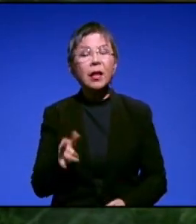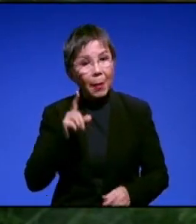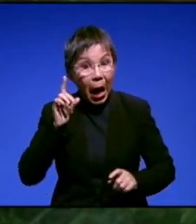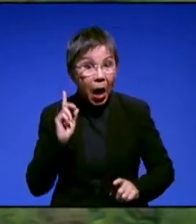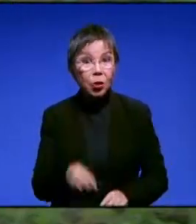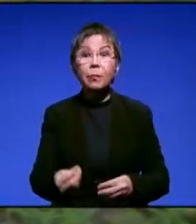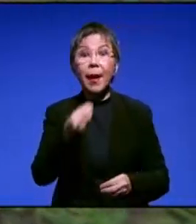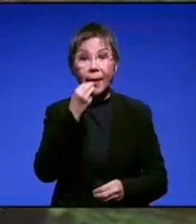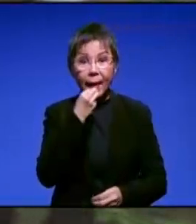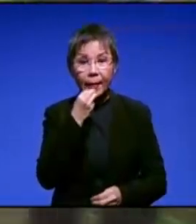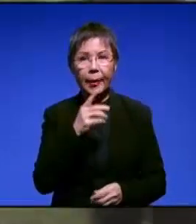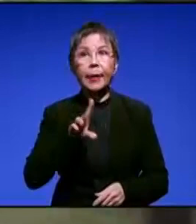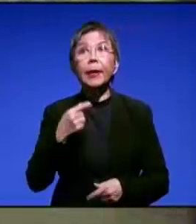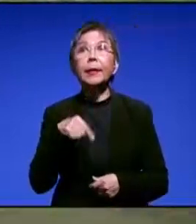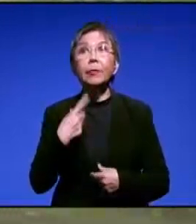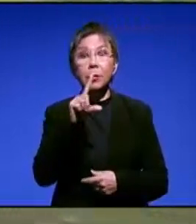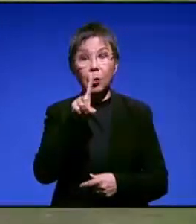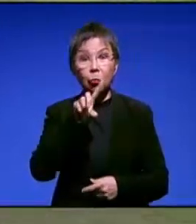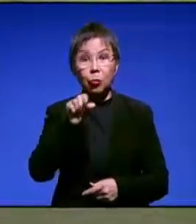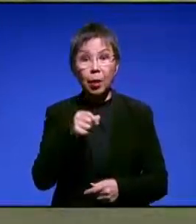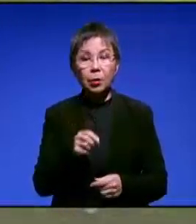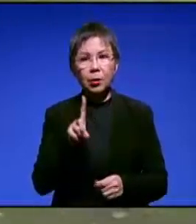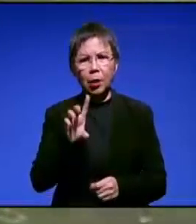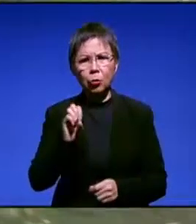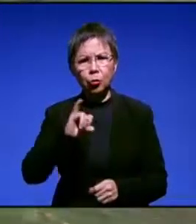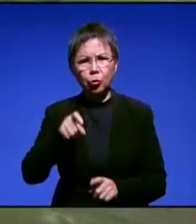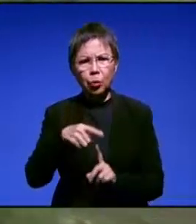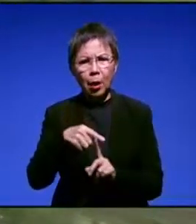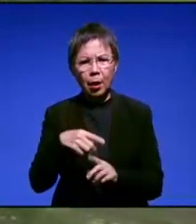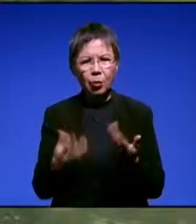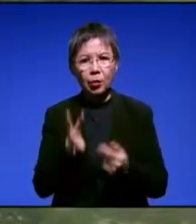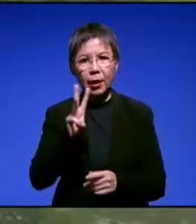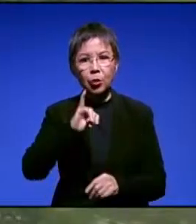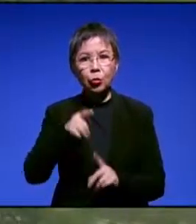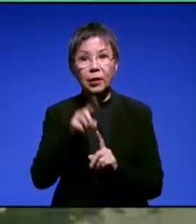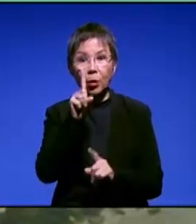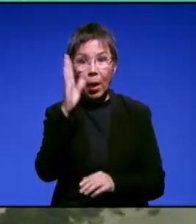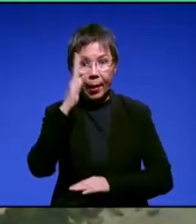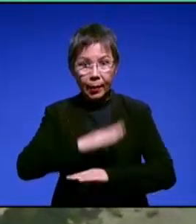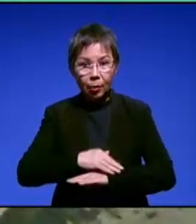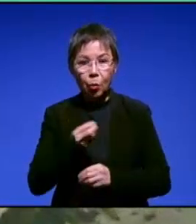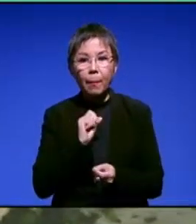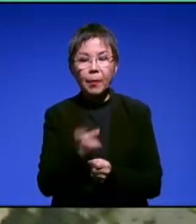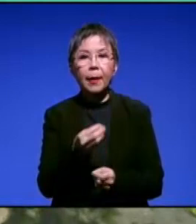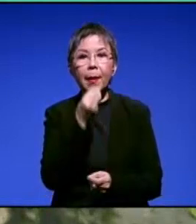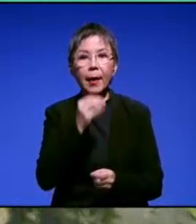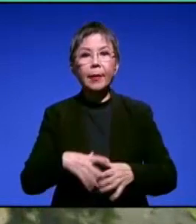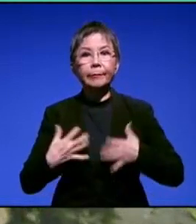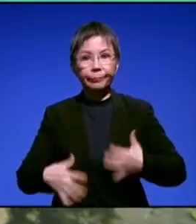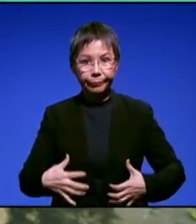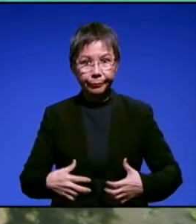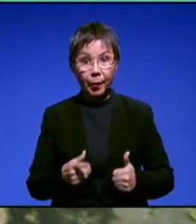diberi makan setiap bulan dibutuhkan sekitar 100 juta rupiah atau tiga juta rupiah perhari untuk membeli makanan satwa